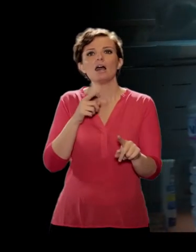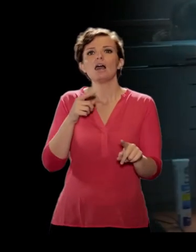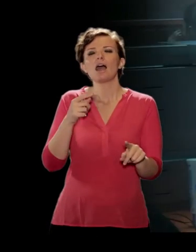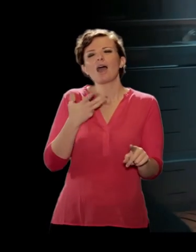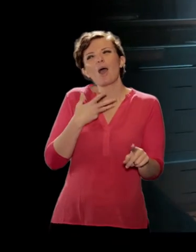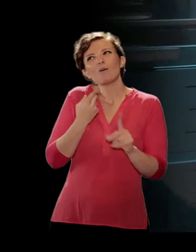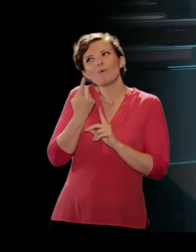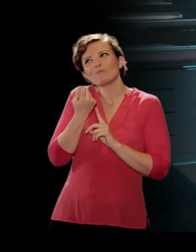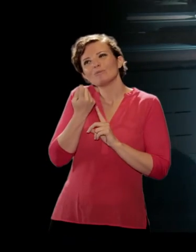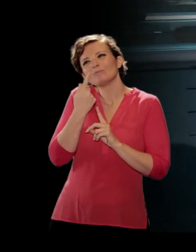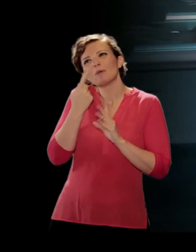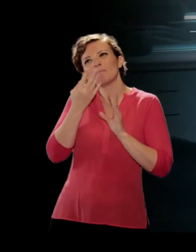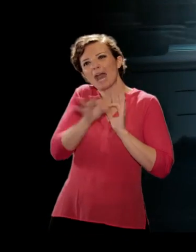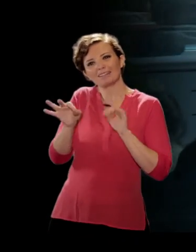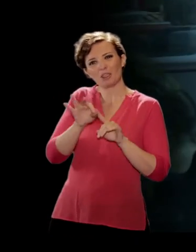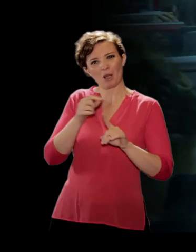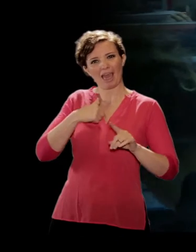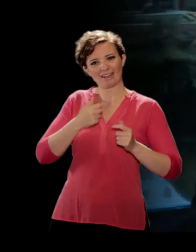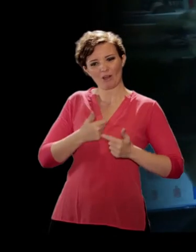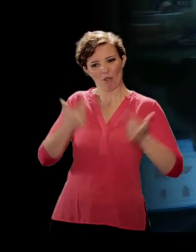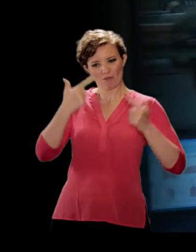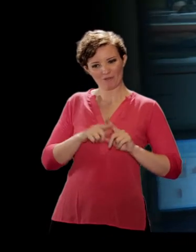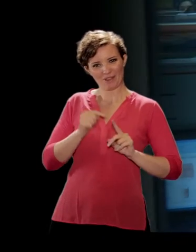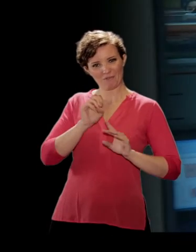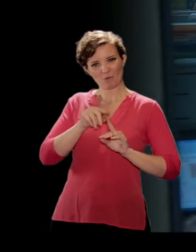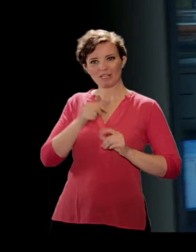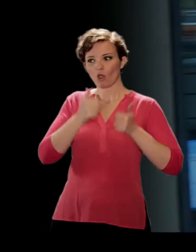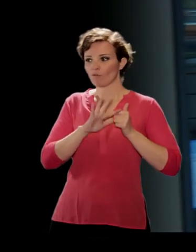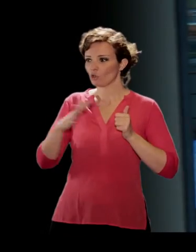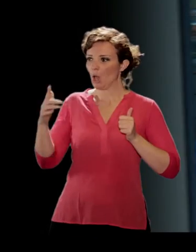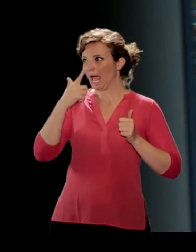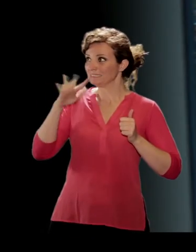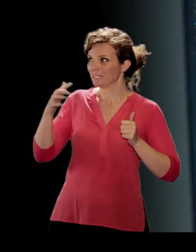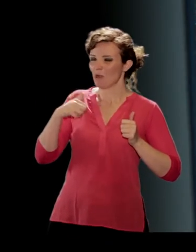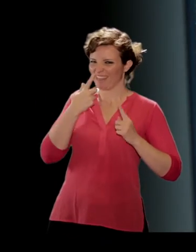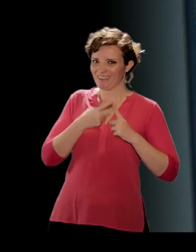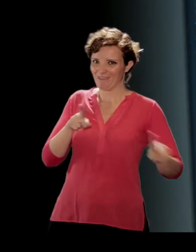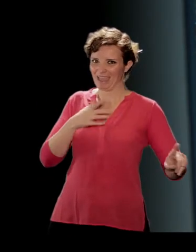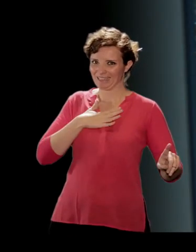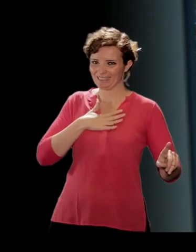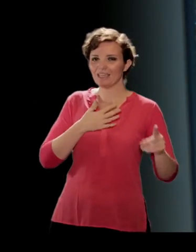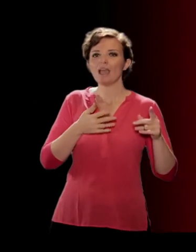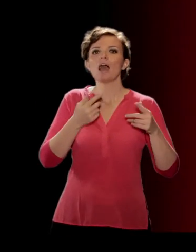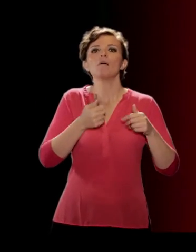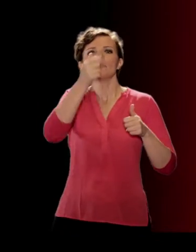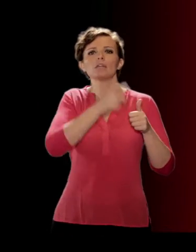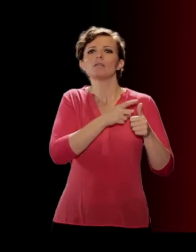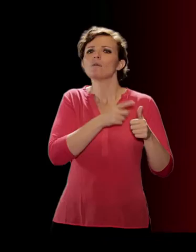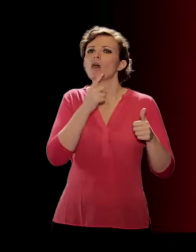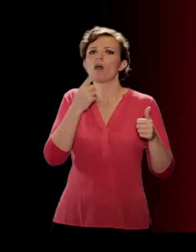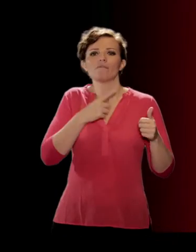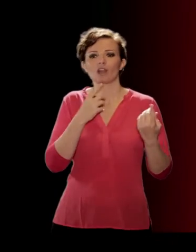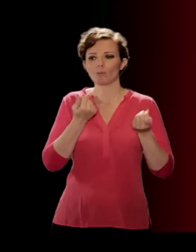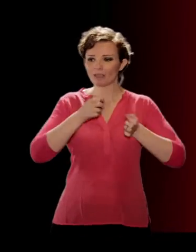una peculiarità della nostra offerta formativa che la distingue rispetto ad altre offerte analoghe, innanzitutto è la